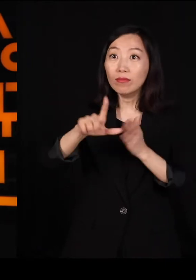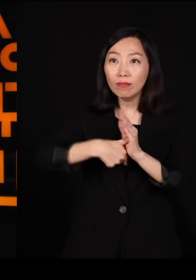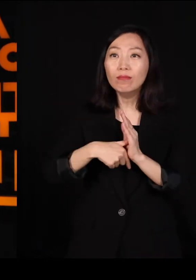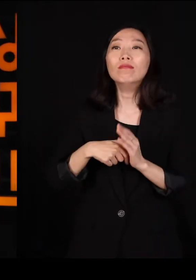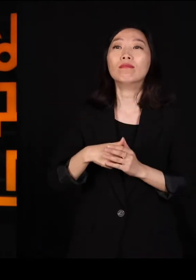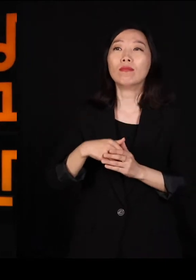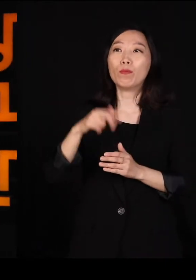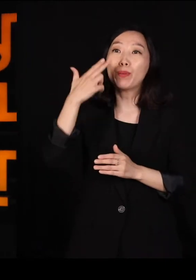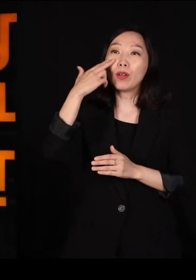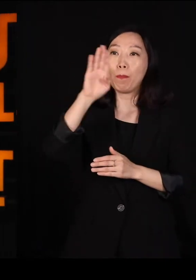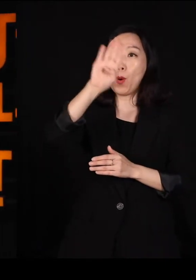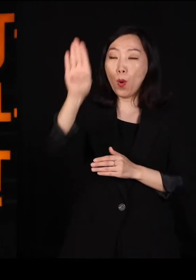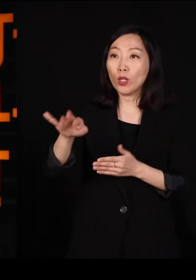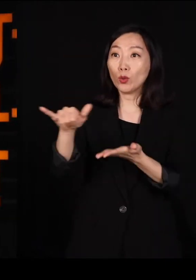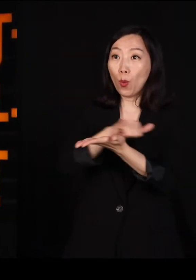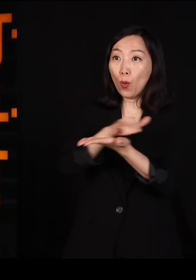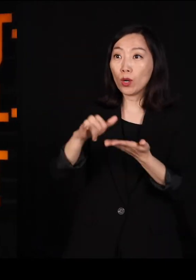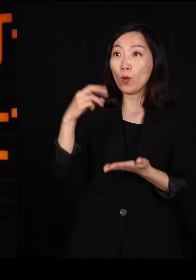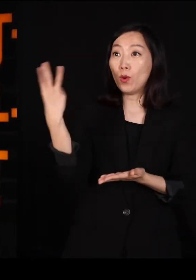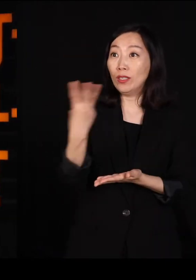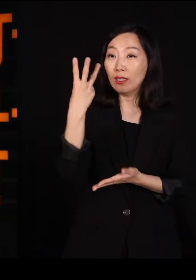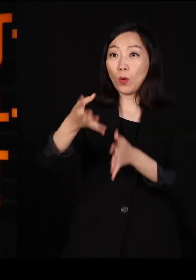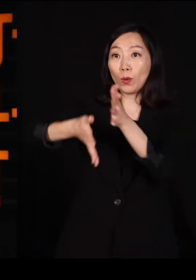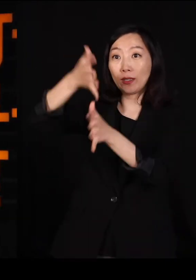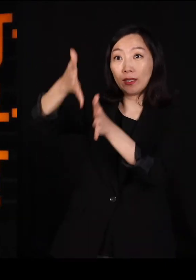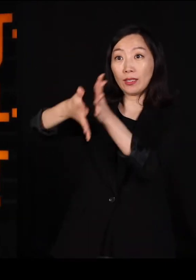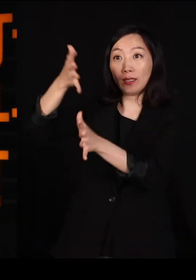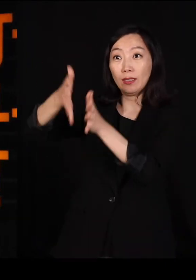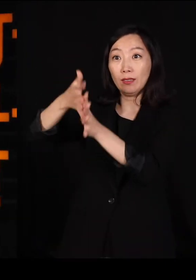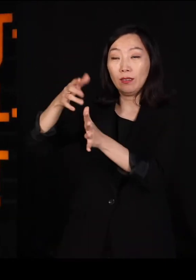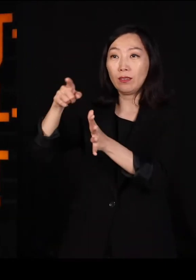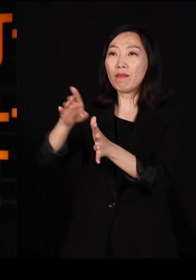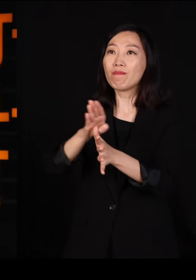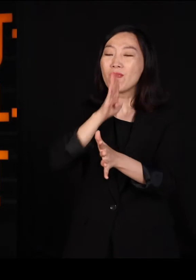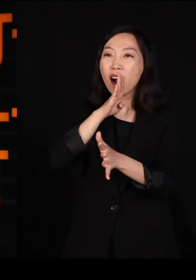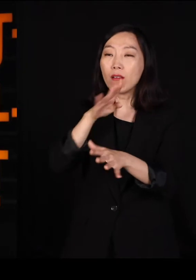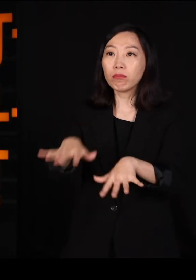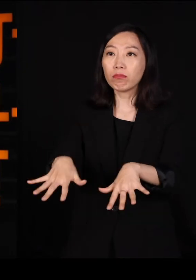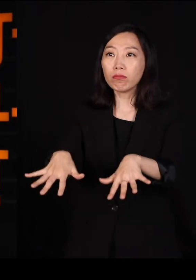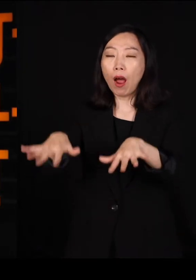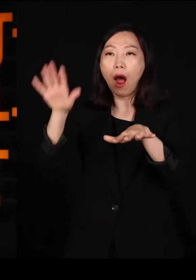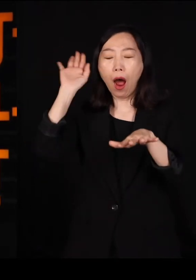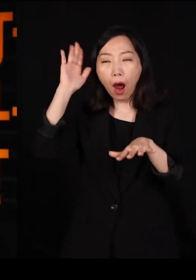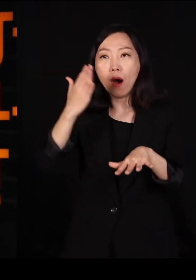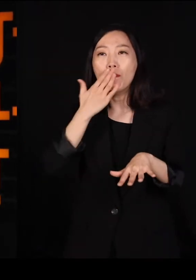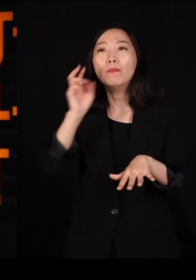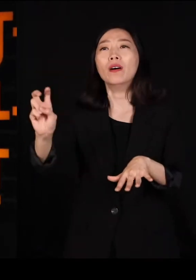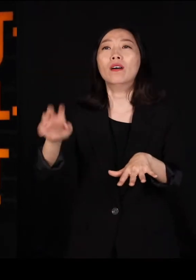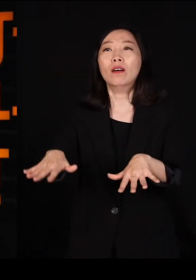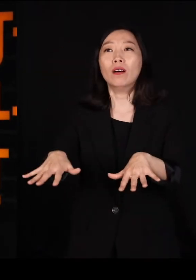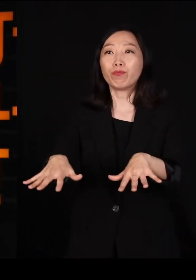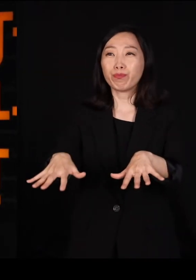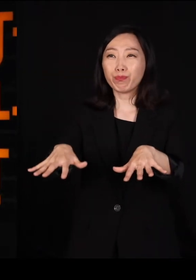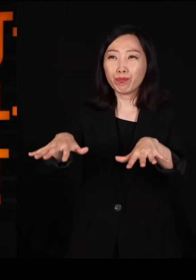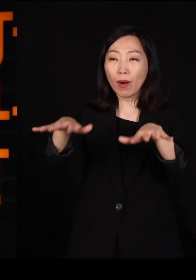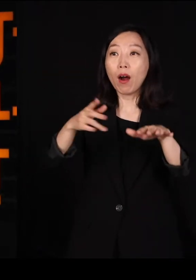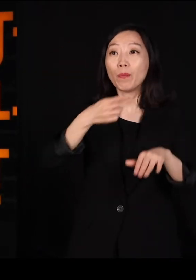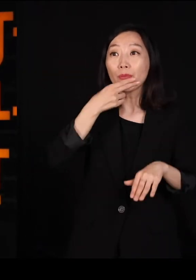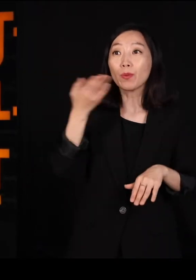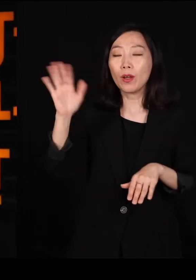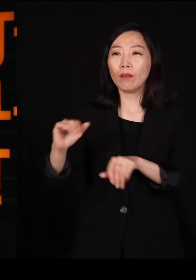같은 도시들이 이미 상당한 부분이 잠겨 있을 거예요. 잠겨 있지는 않아도 해일 효과하고 여러 가지